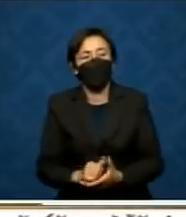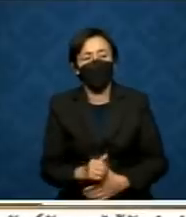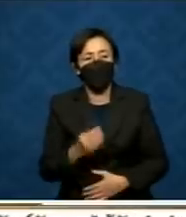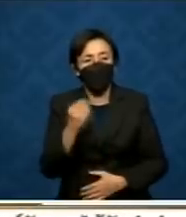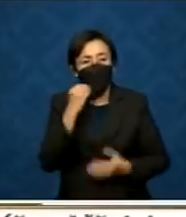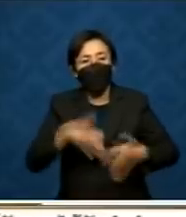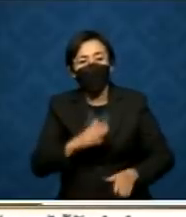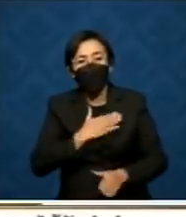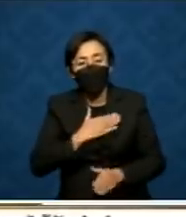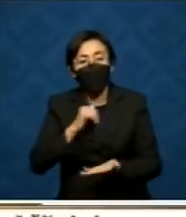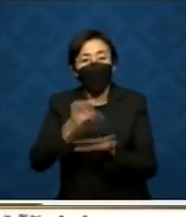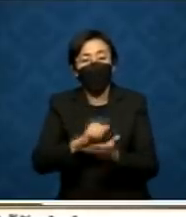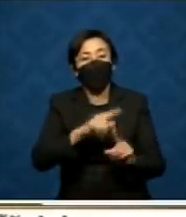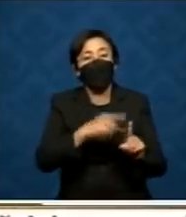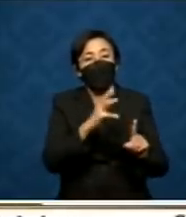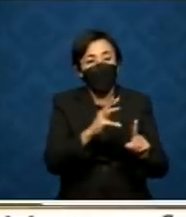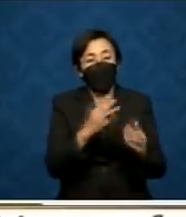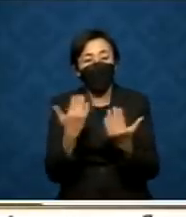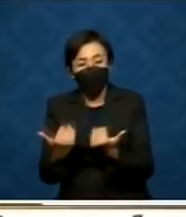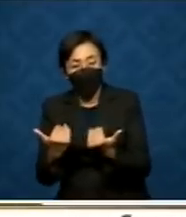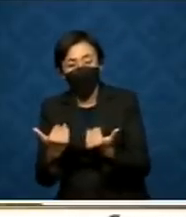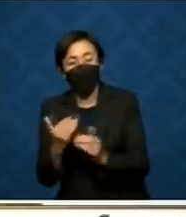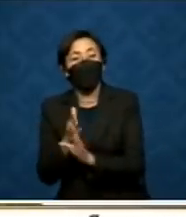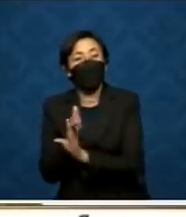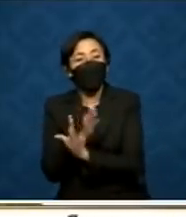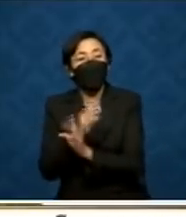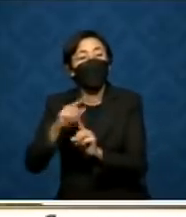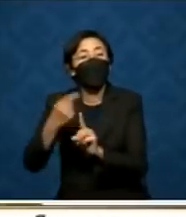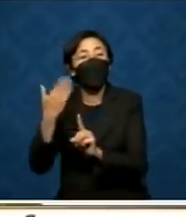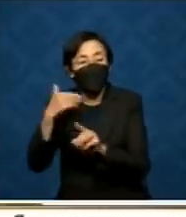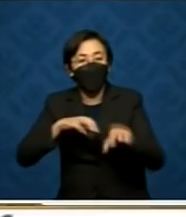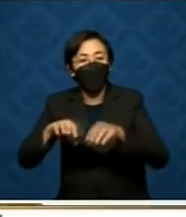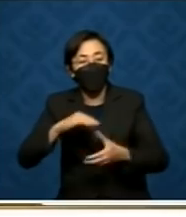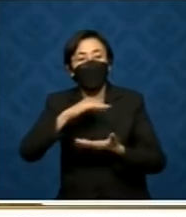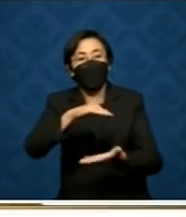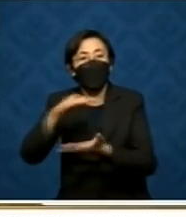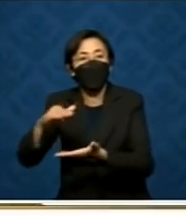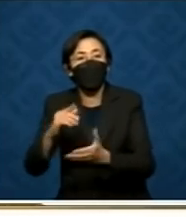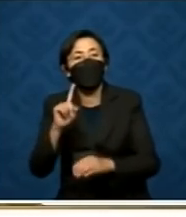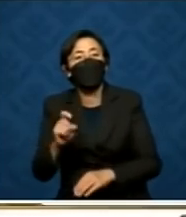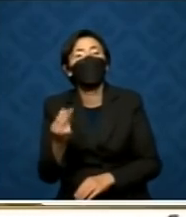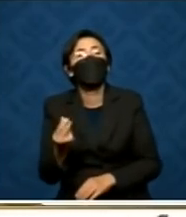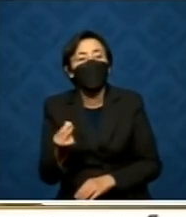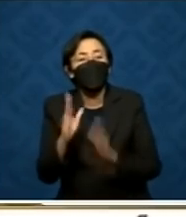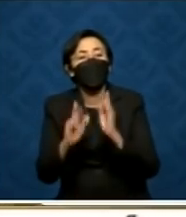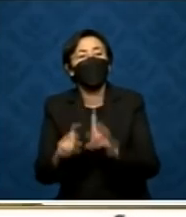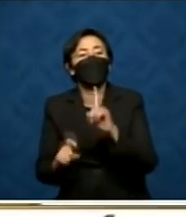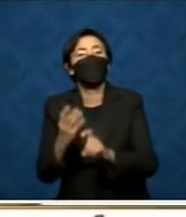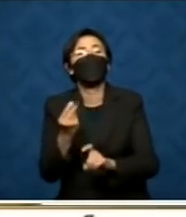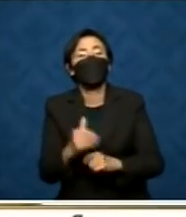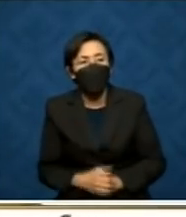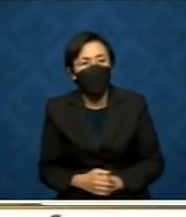จองจะมิถุนาพิเดือนที่แล้วพึ่งได้แจ้งว่าจัดสรรมันตายไปแล้วเท่าไหร่คนแต่